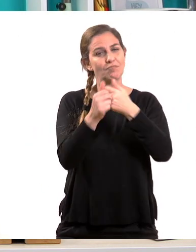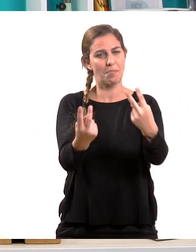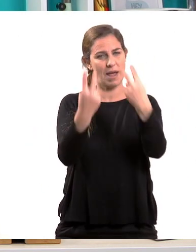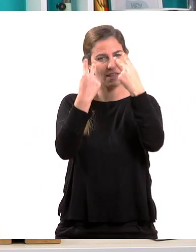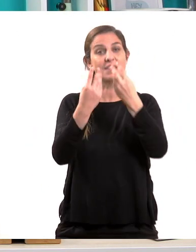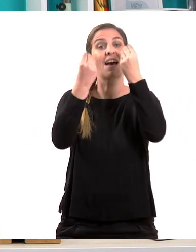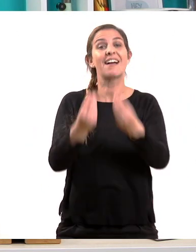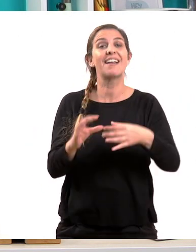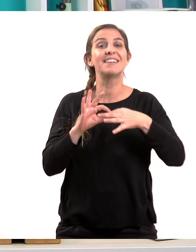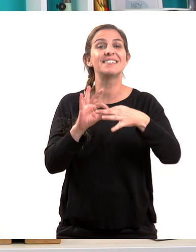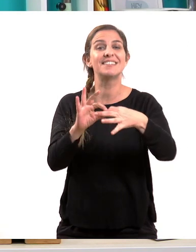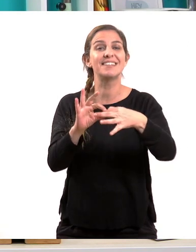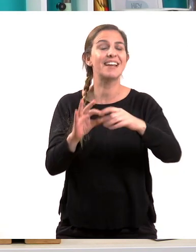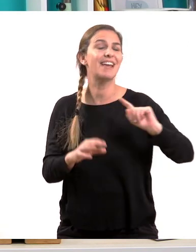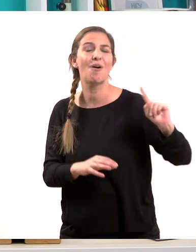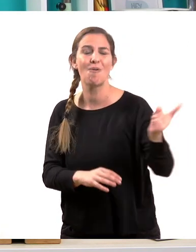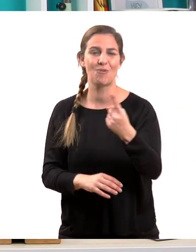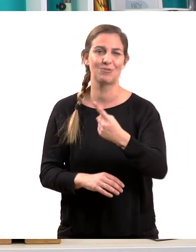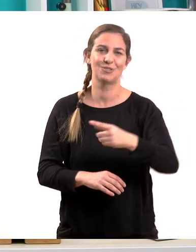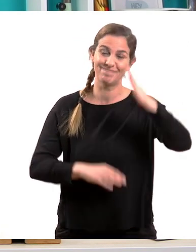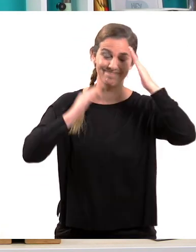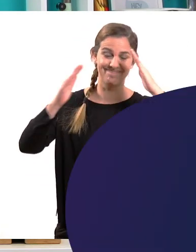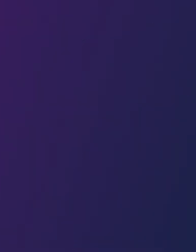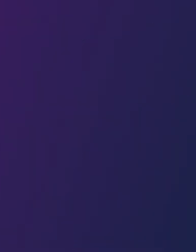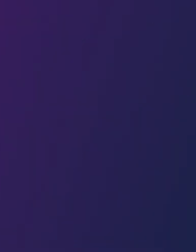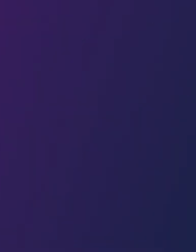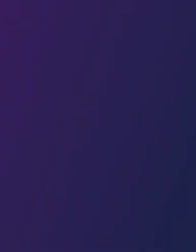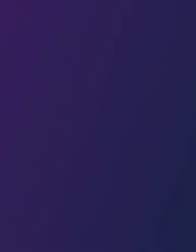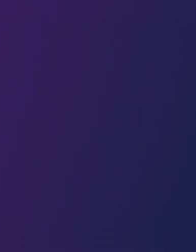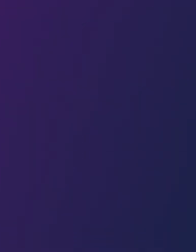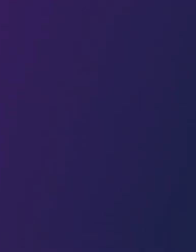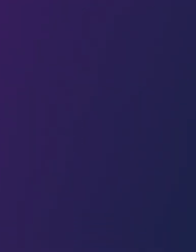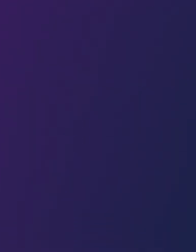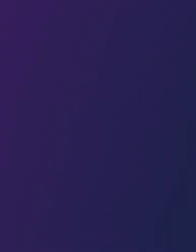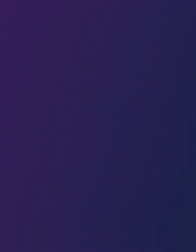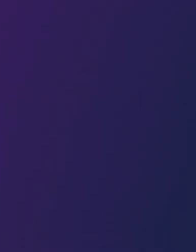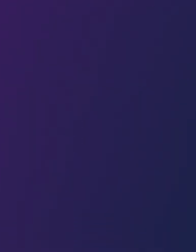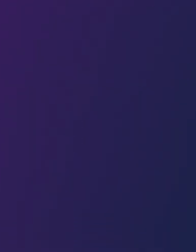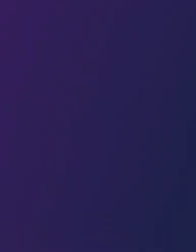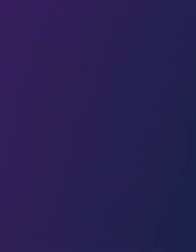Καλή συνέχεια σε ό,τι κάνετε. Γεια σας!